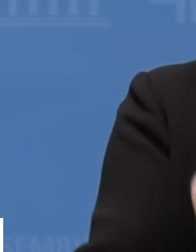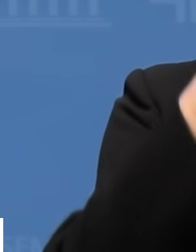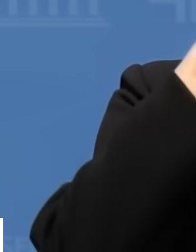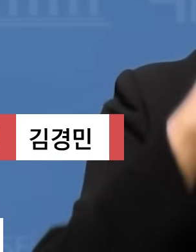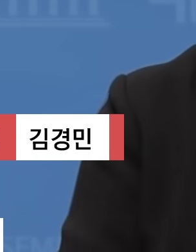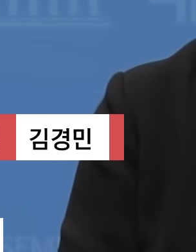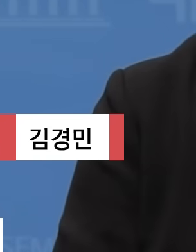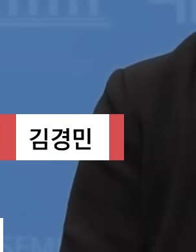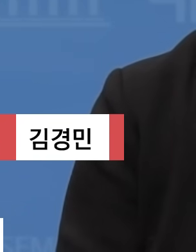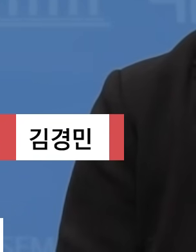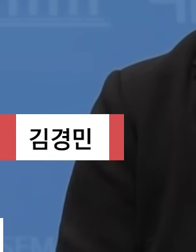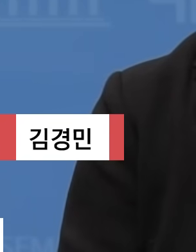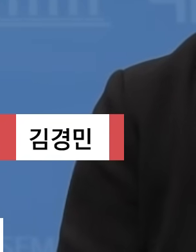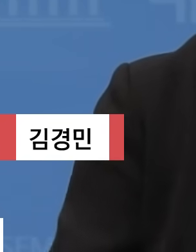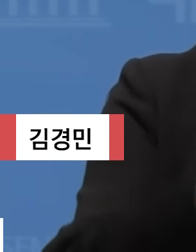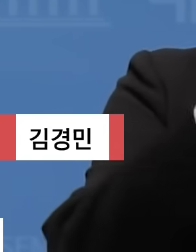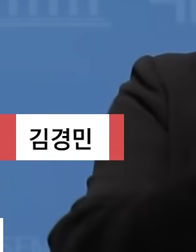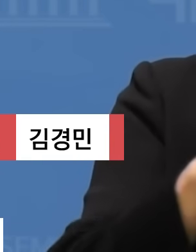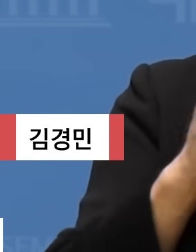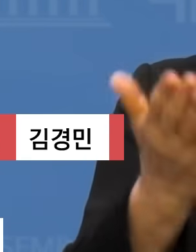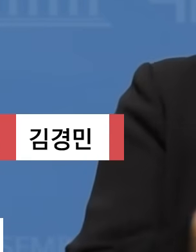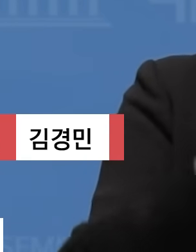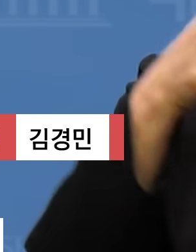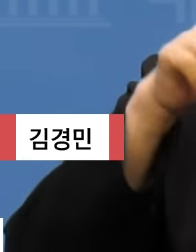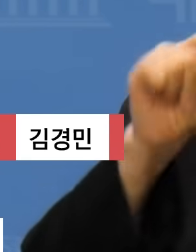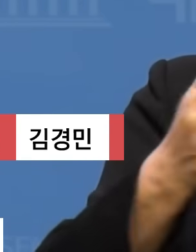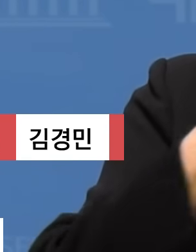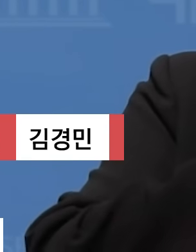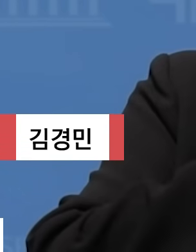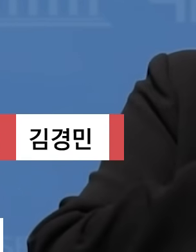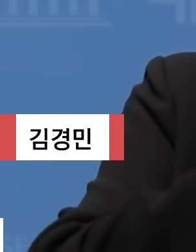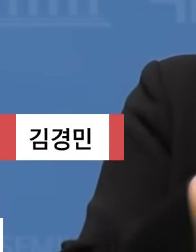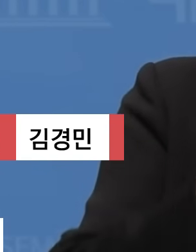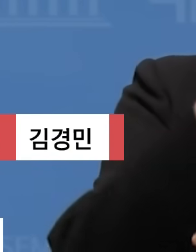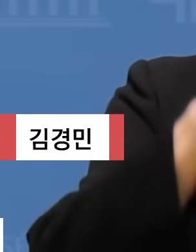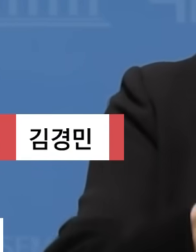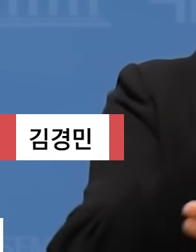없습니다. 강북이 키운 인재 전상범이